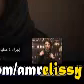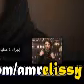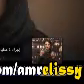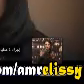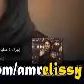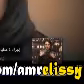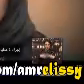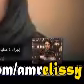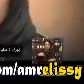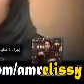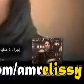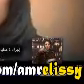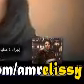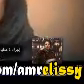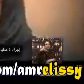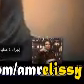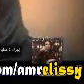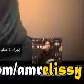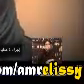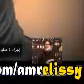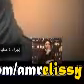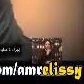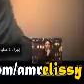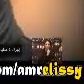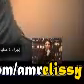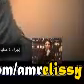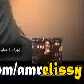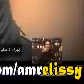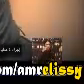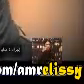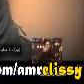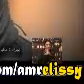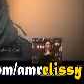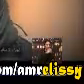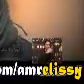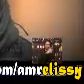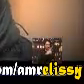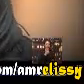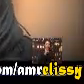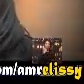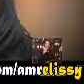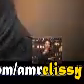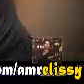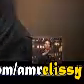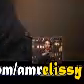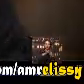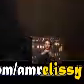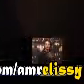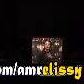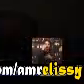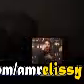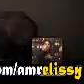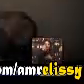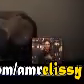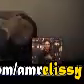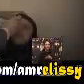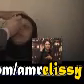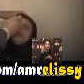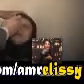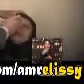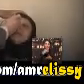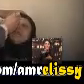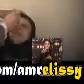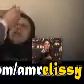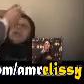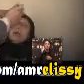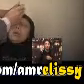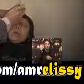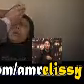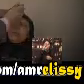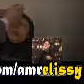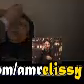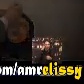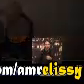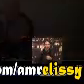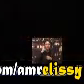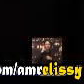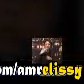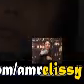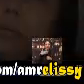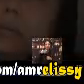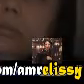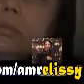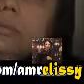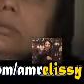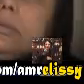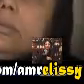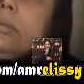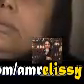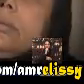اتصلت بواحد من الناس عشان أعمل عملية في عيني، النهاردة ادوني قال لي أنا أعمل عملية في عيني، جاي النهاردة أعمل عملية، اتصلوا بيا